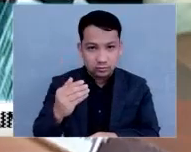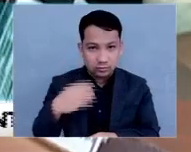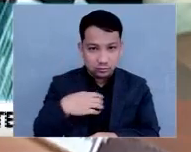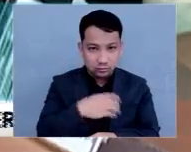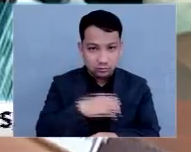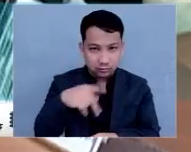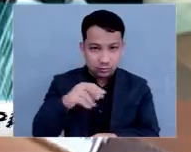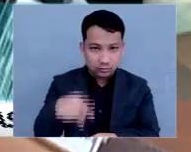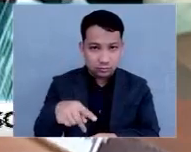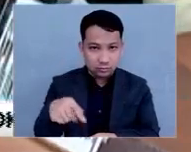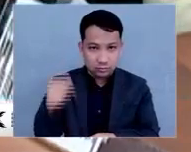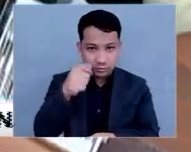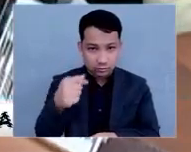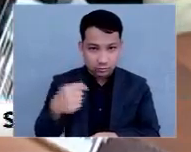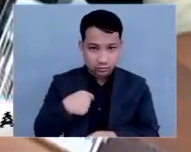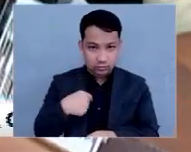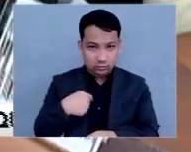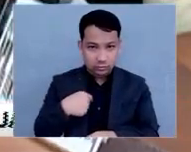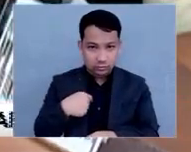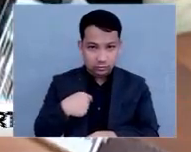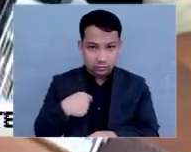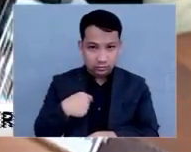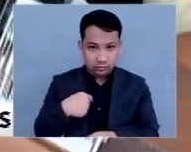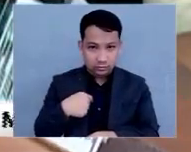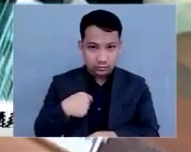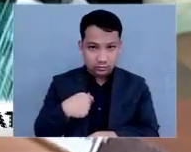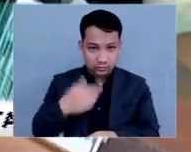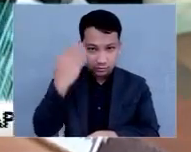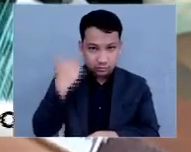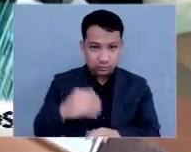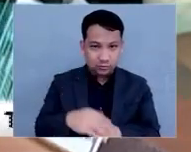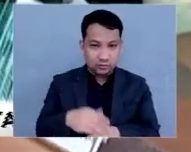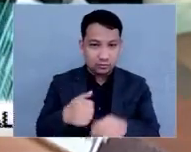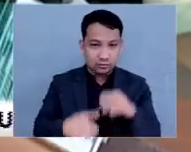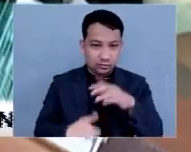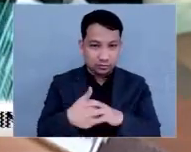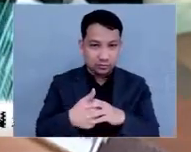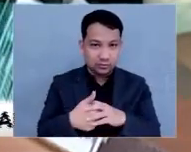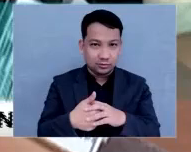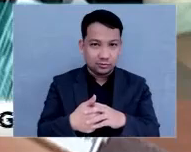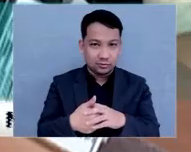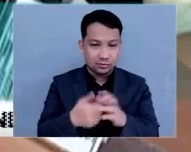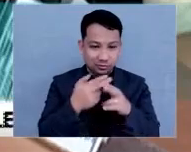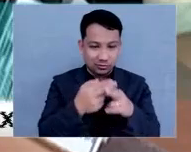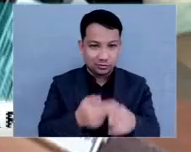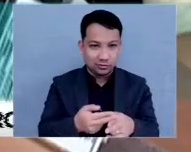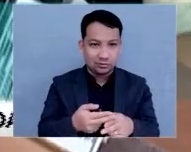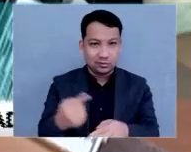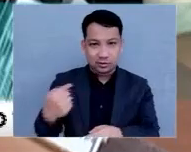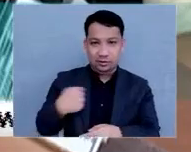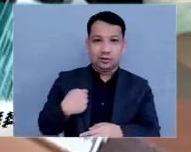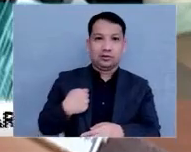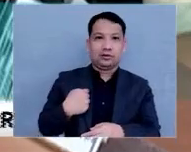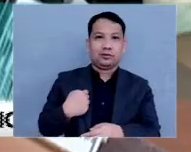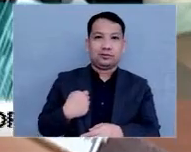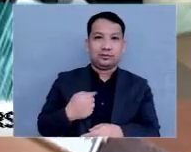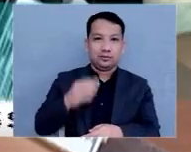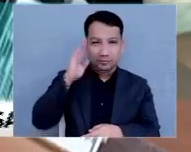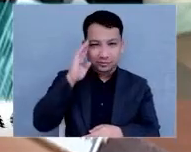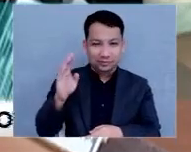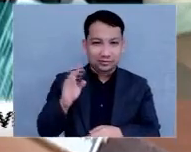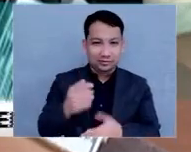I concerned because I am a former ch PNP baka mamaya merong lalabas na script diyan na si bato ay